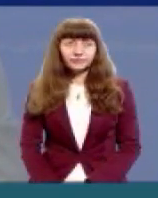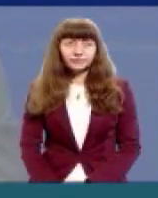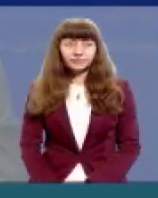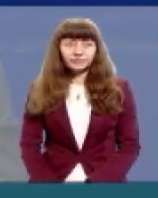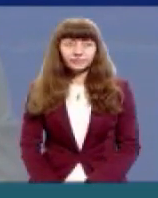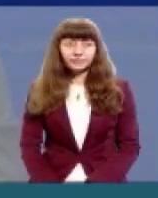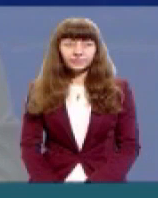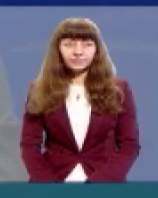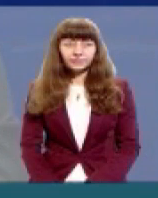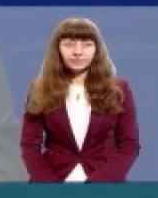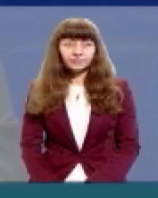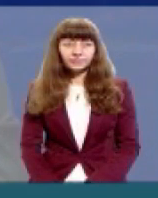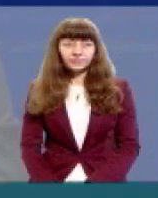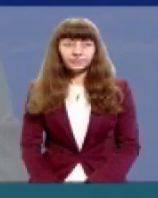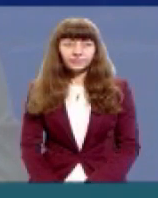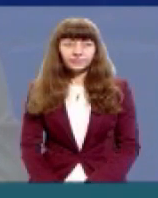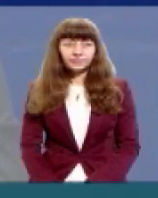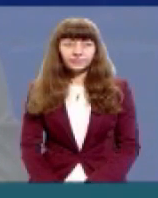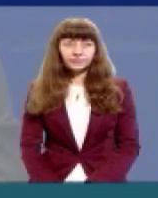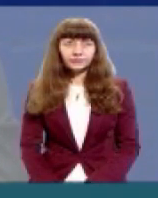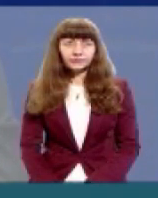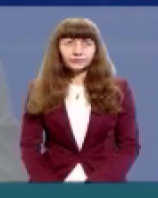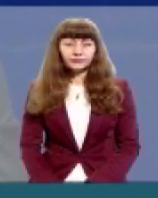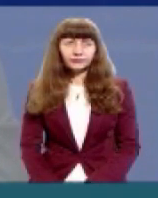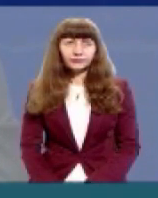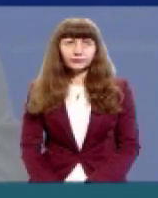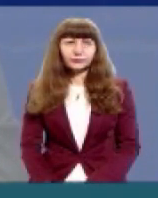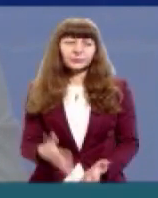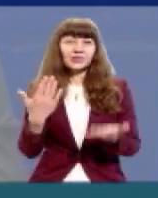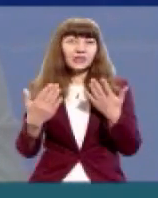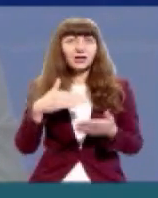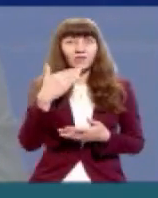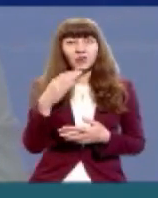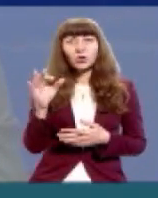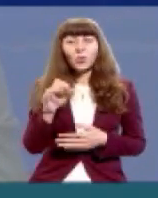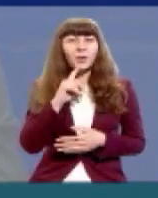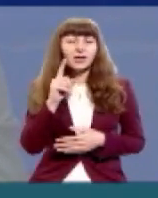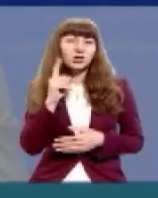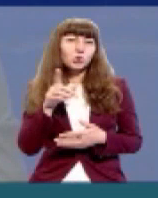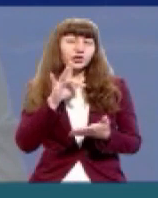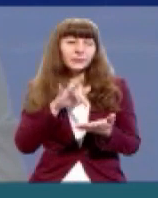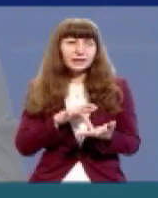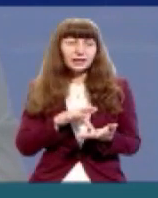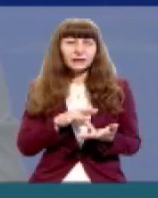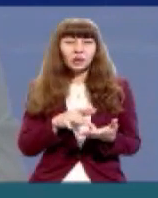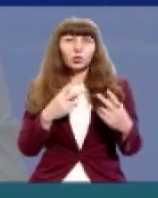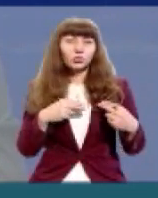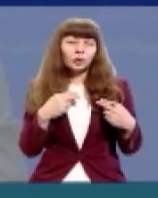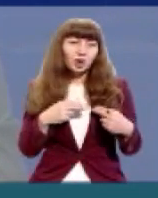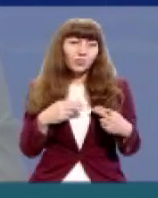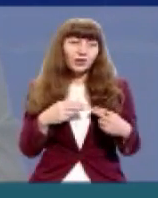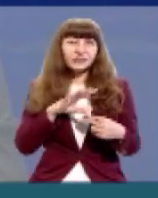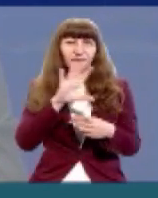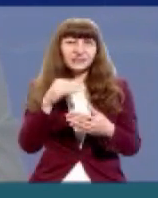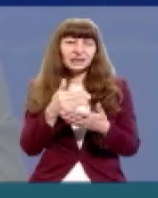чем-то. Это же организация какого-то досуга для них. То есть вообще, если говорить о молодежном ресурсном центре, центр работает со